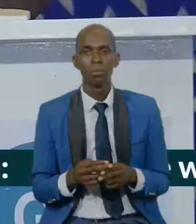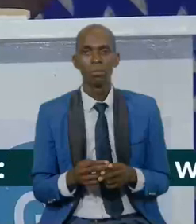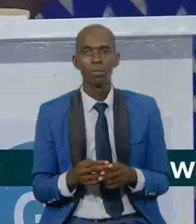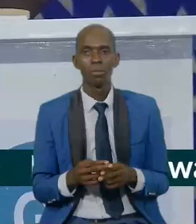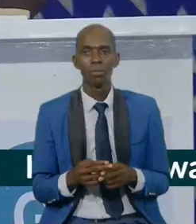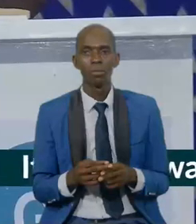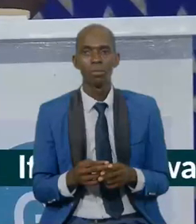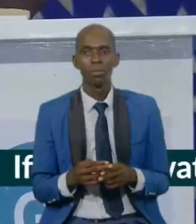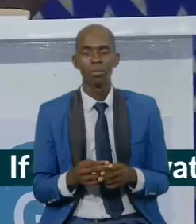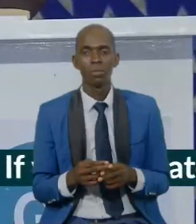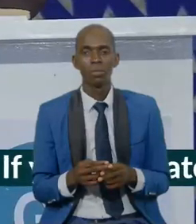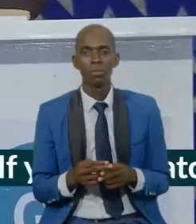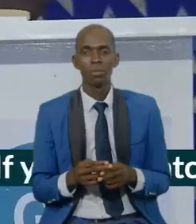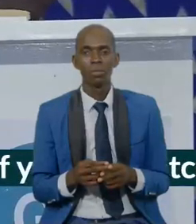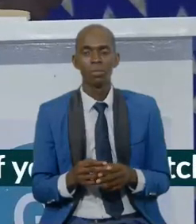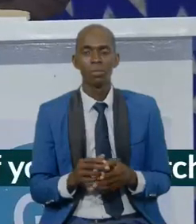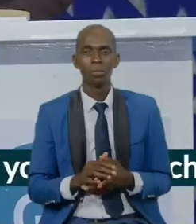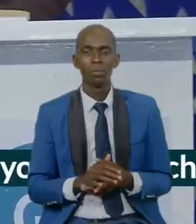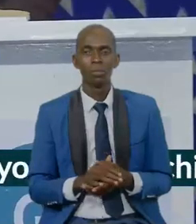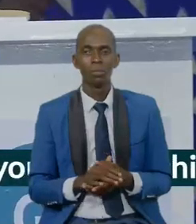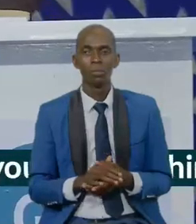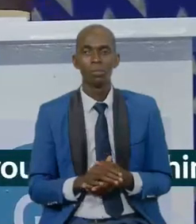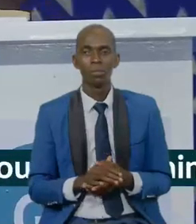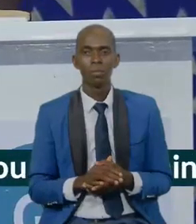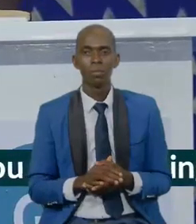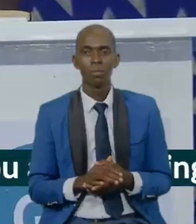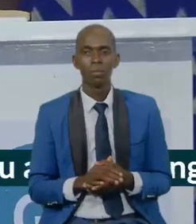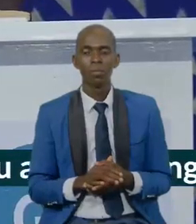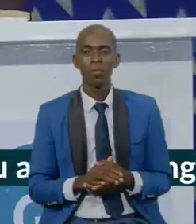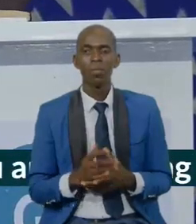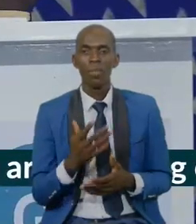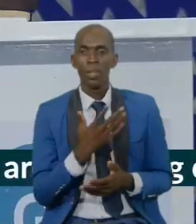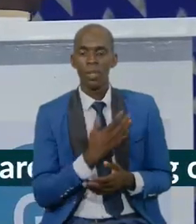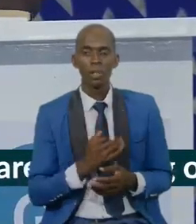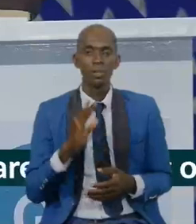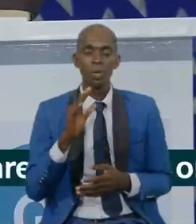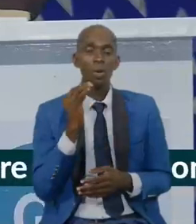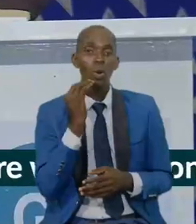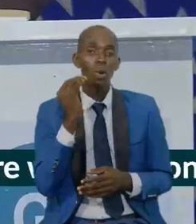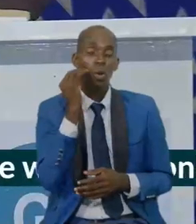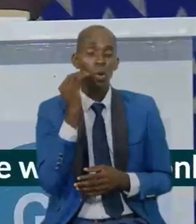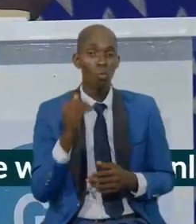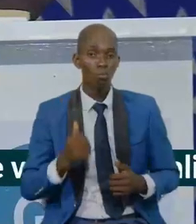le lieu de votre résidence. L'adresse de votre résidence.